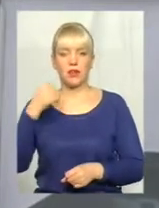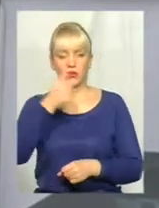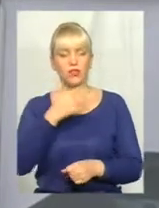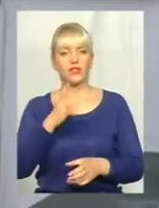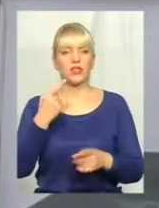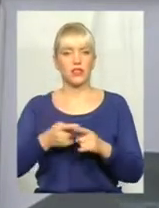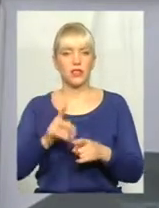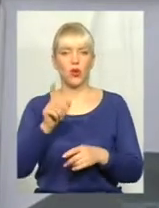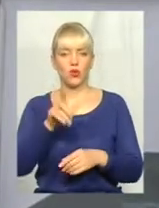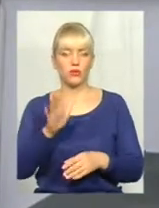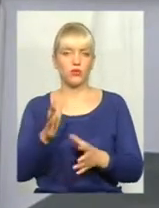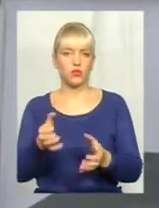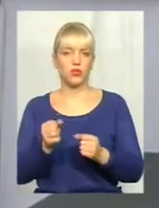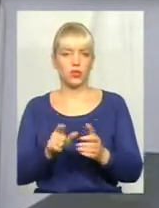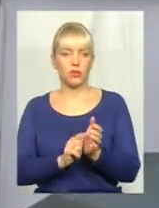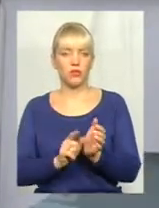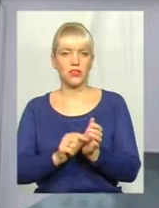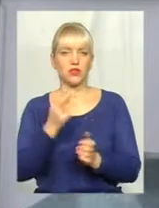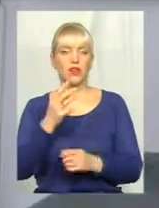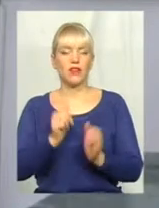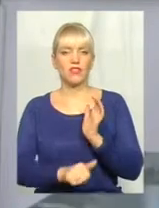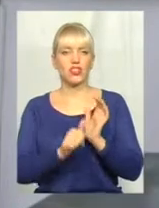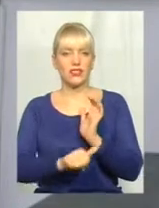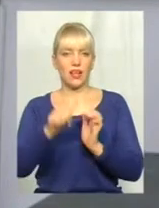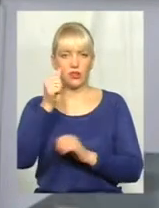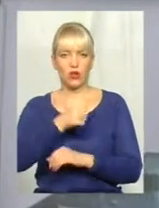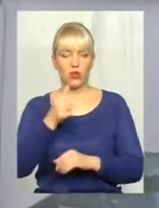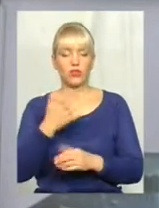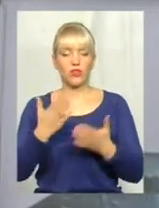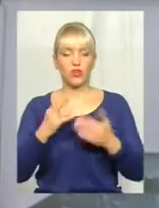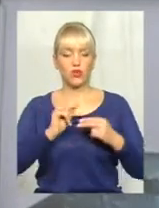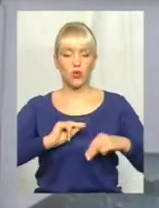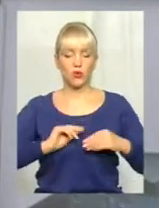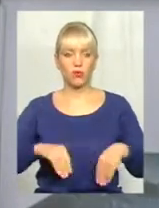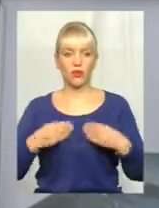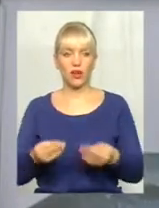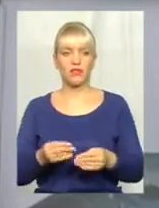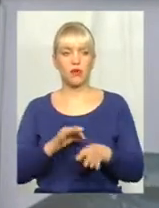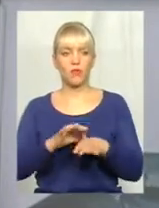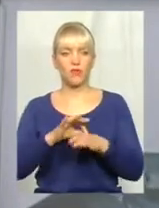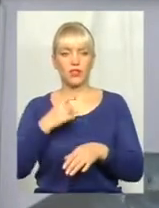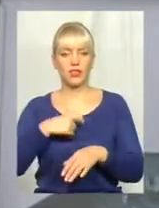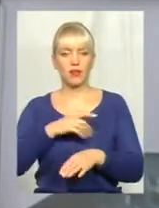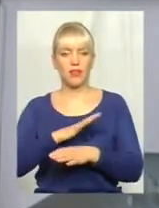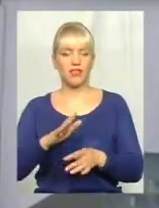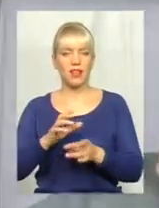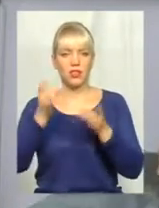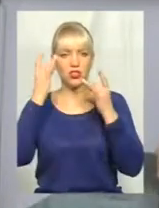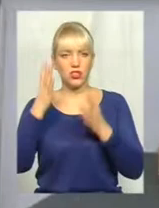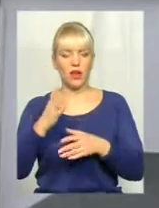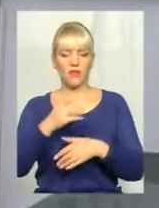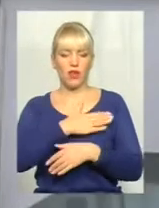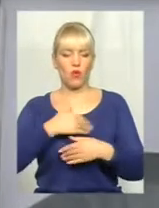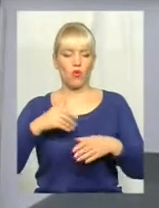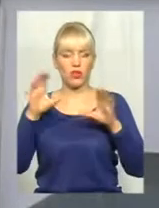виникає інтерес працювати легально. Тепер, якщо роботодавець поводить себе нечемно і не хоче легалізувати,